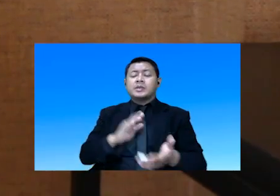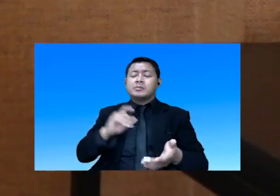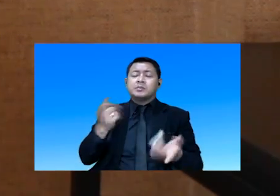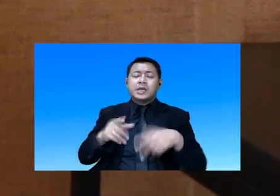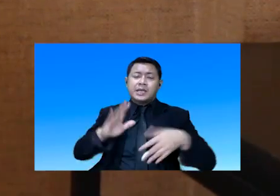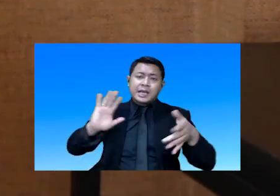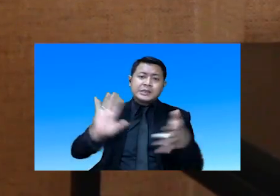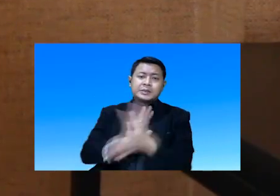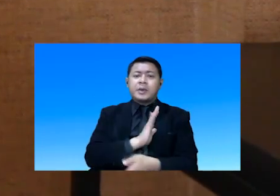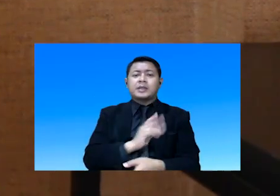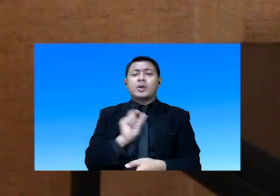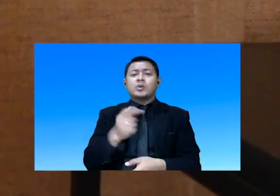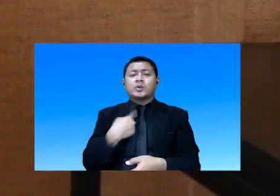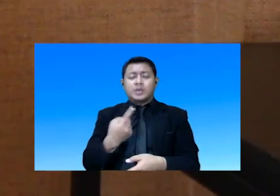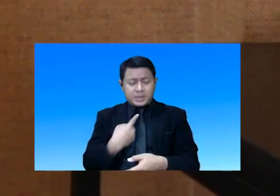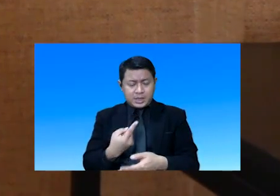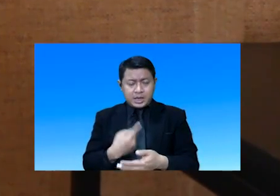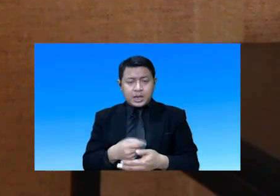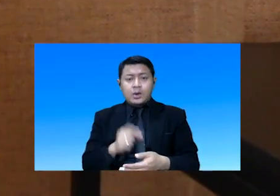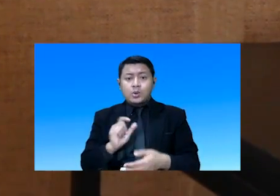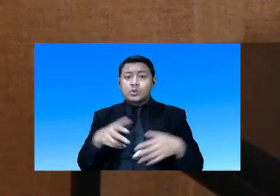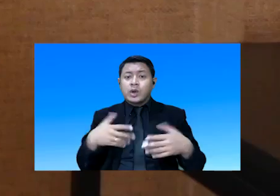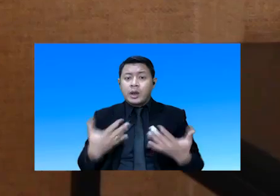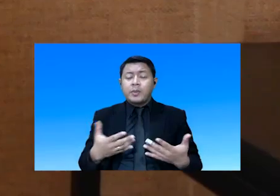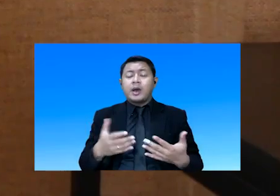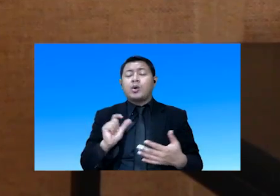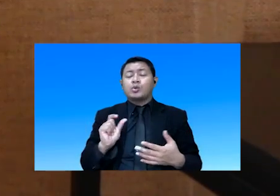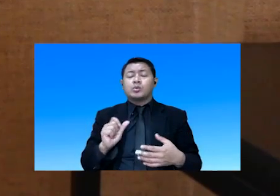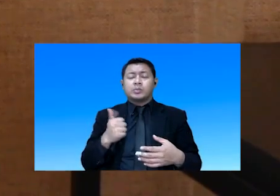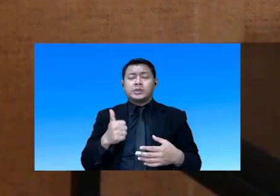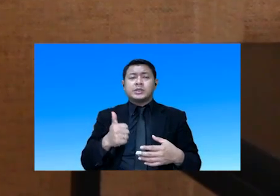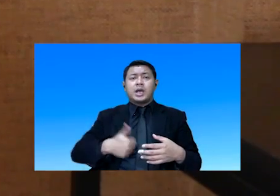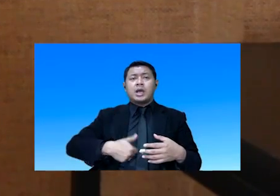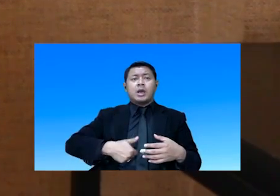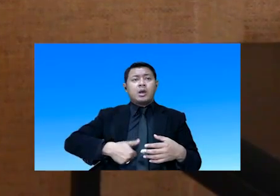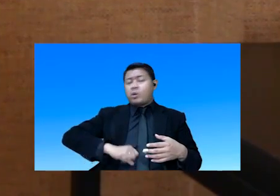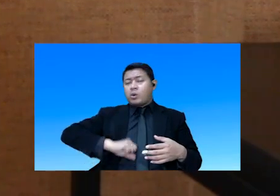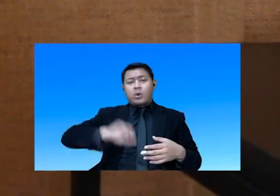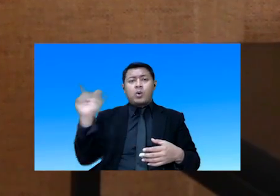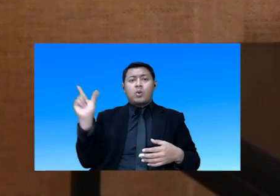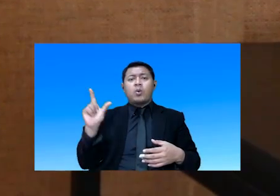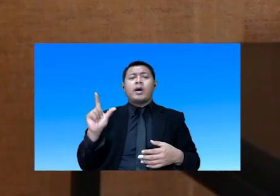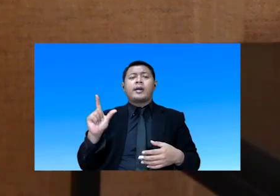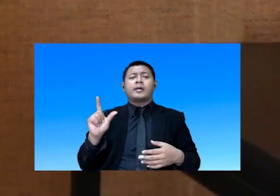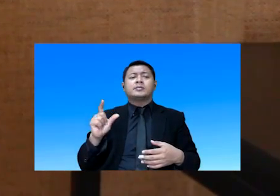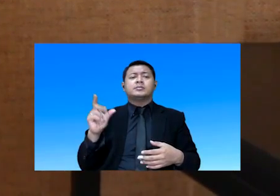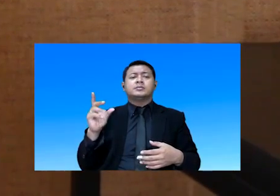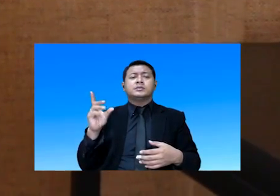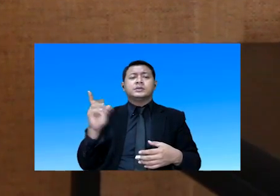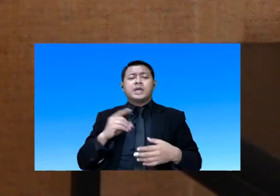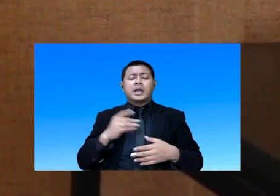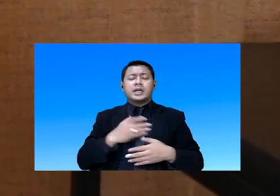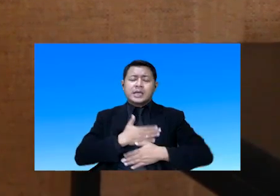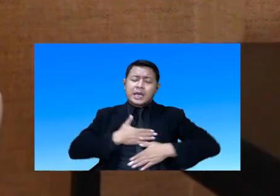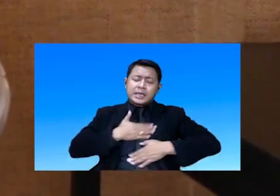Jadi ini adalah peluang teman-teman untuk kita bisa keluar dari zona-zona yang mungkin selama ini kita